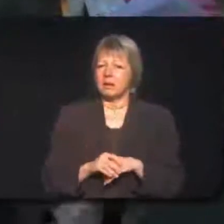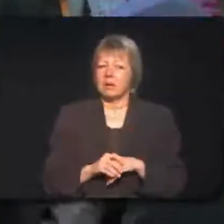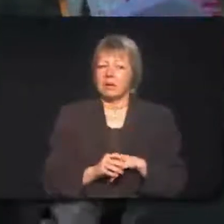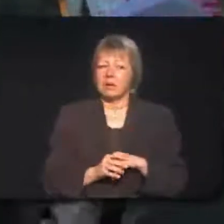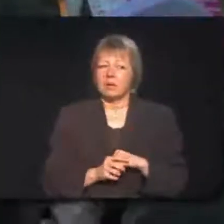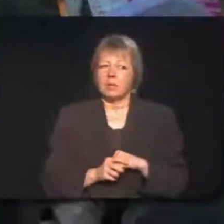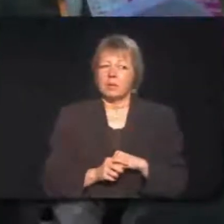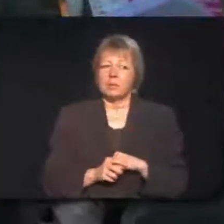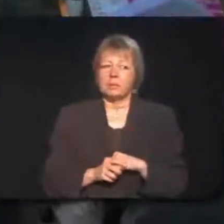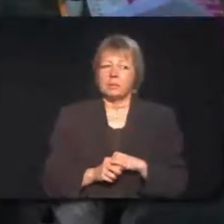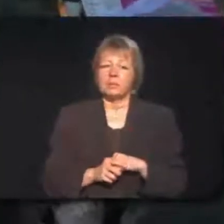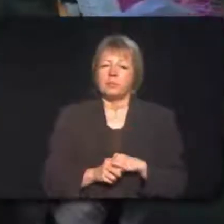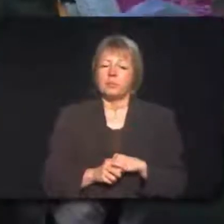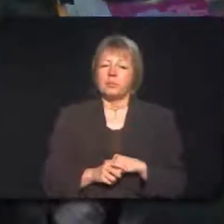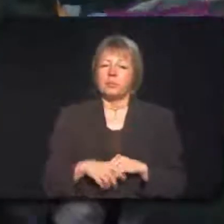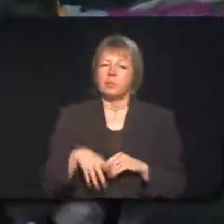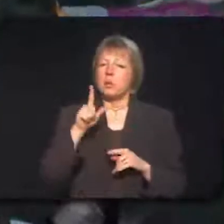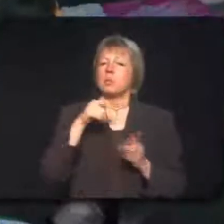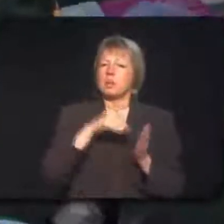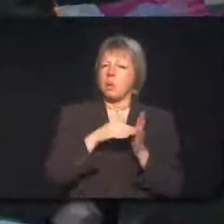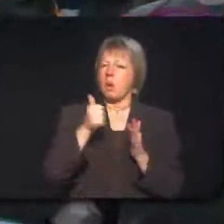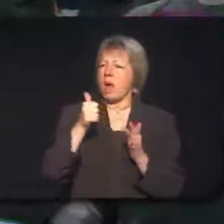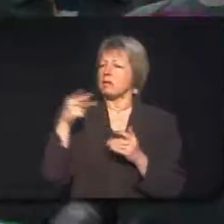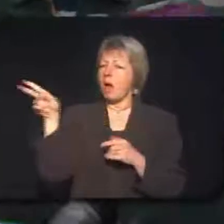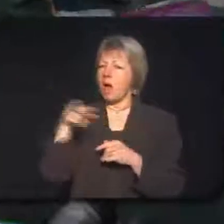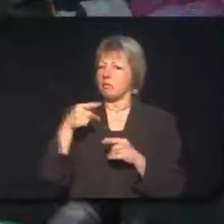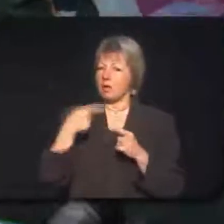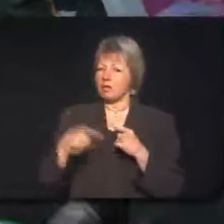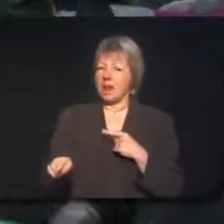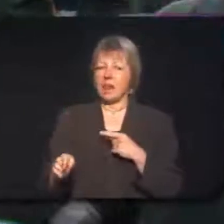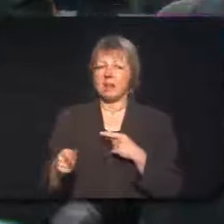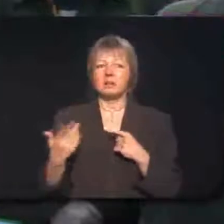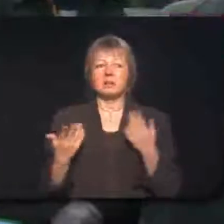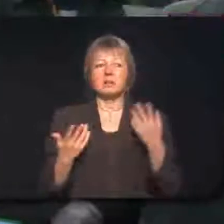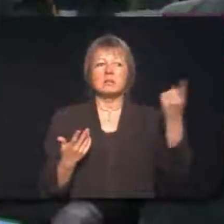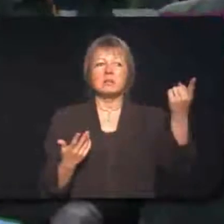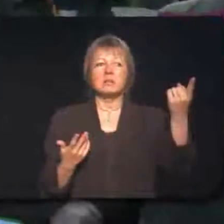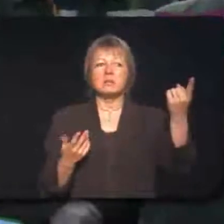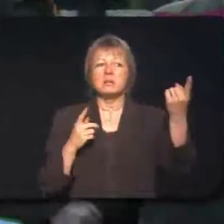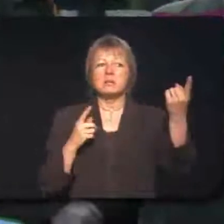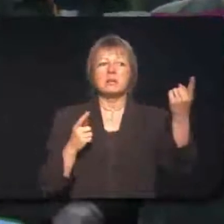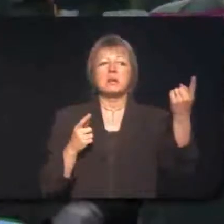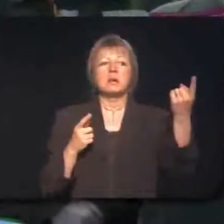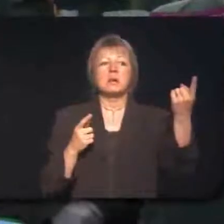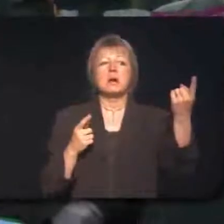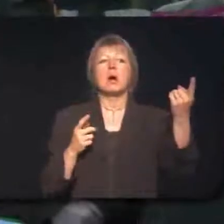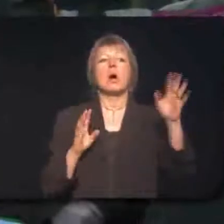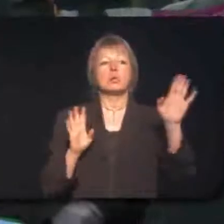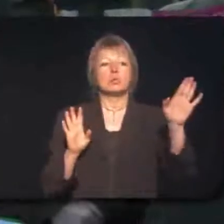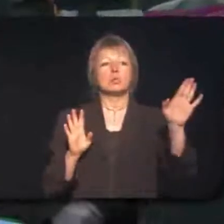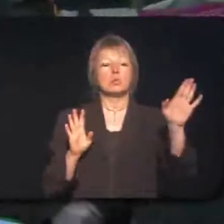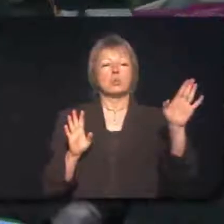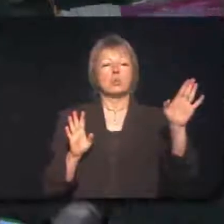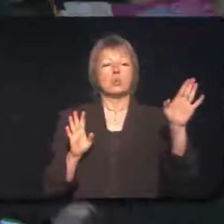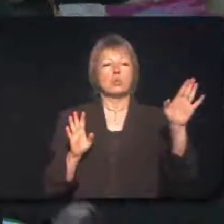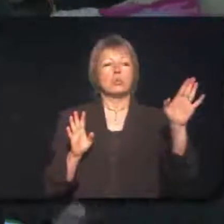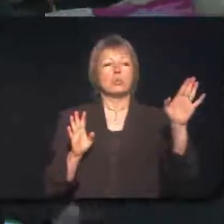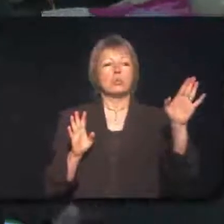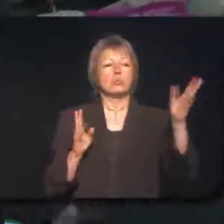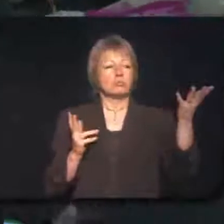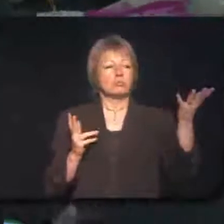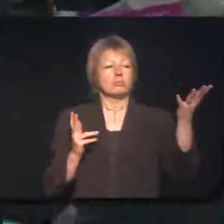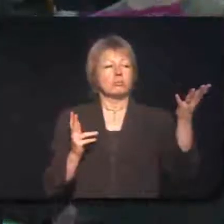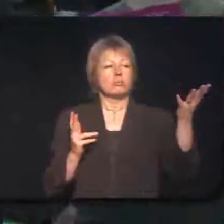auch noch Antworten richtig ist der hier irgendwo möchte ach so alles schick guten Tag deine Frage